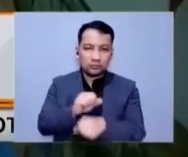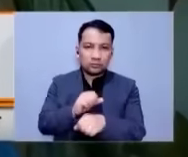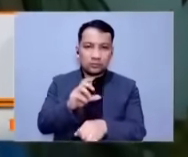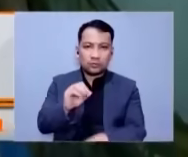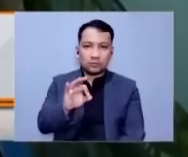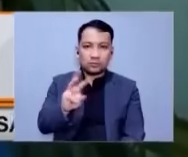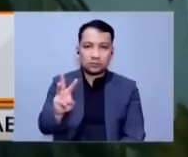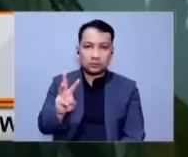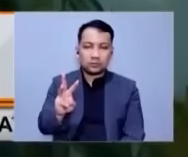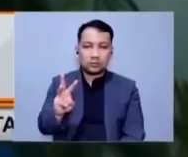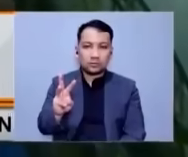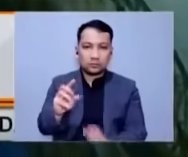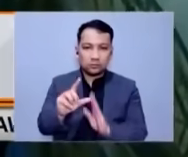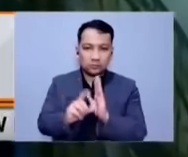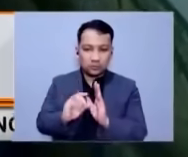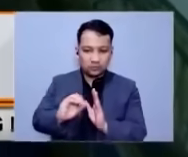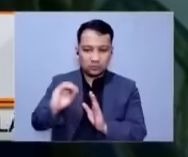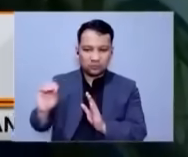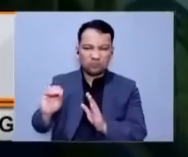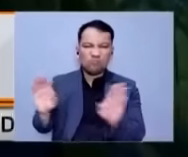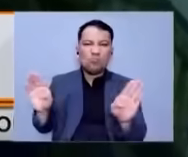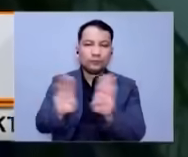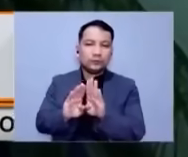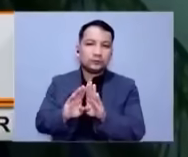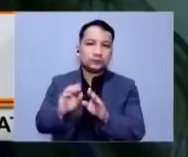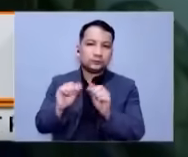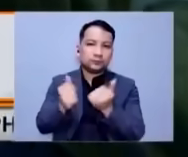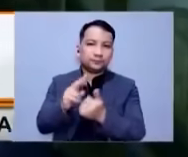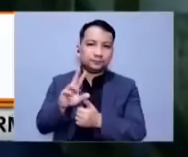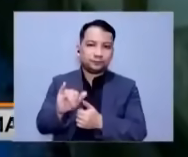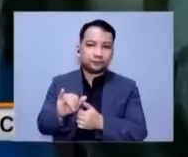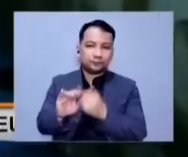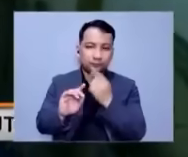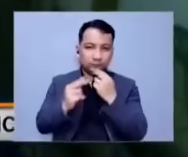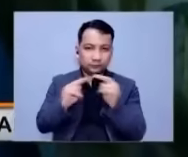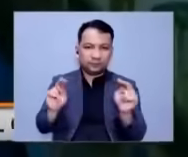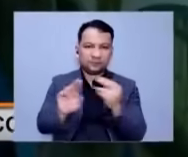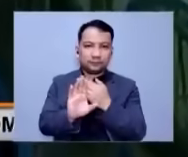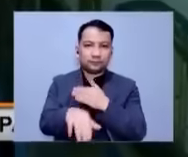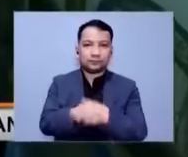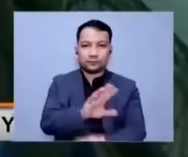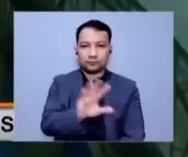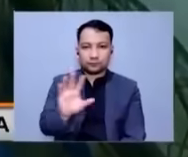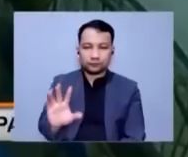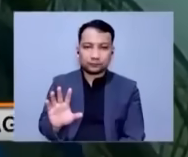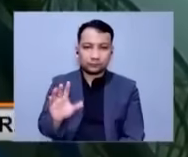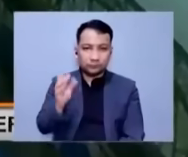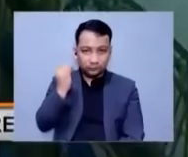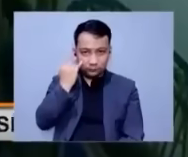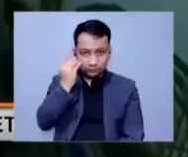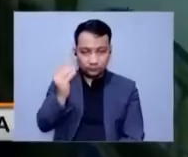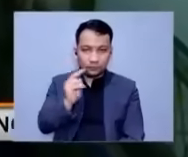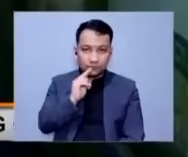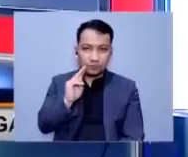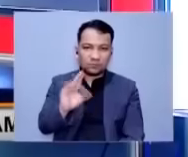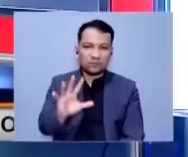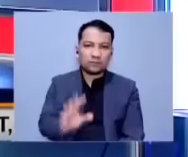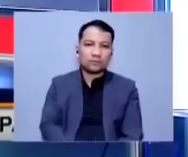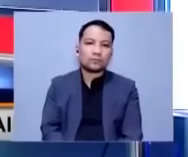Filipinos Act ang may-ari na ipinasarang agency. Nagbabalita mula sa Frontline, Jenny Dongon, News